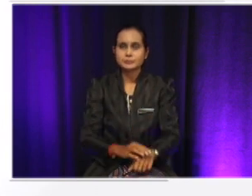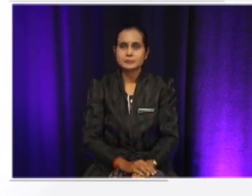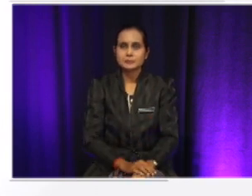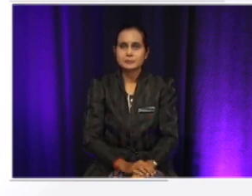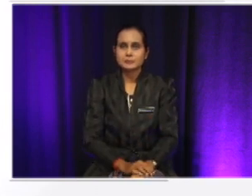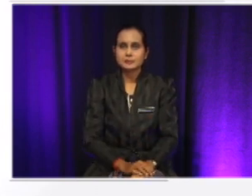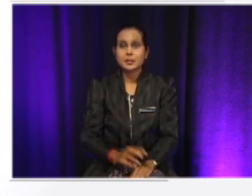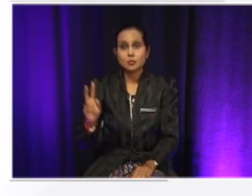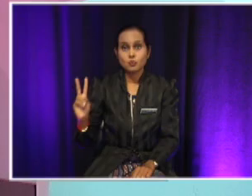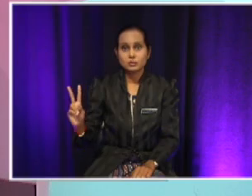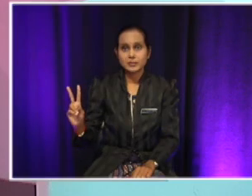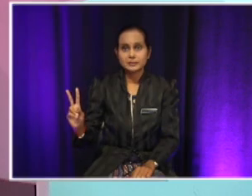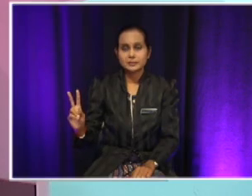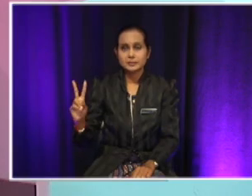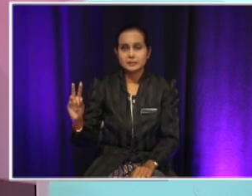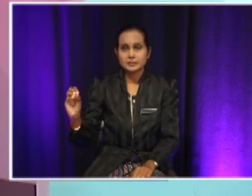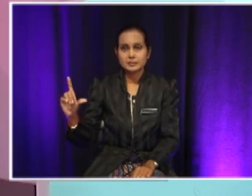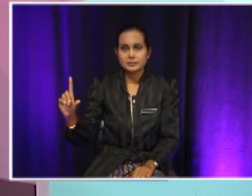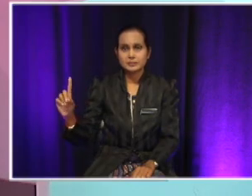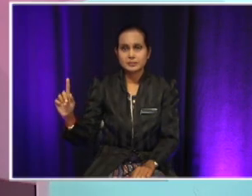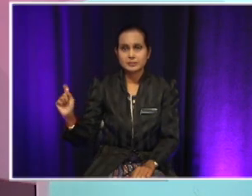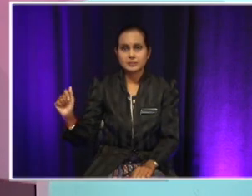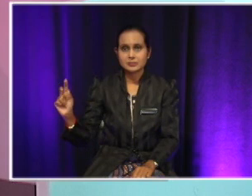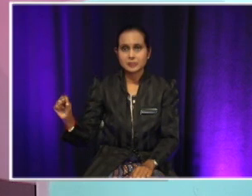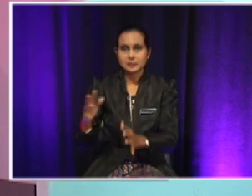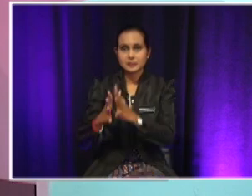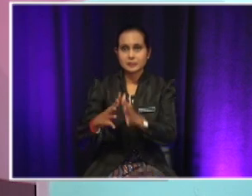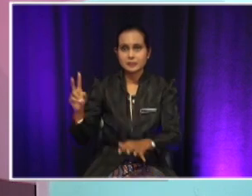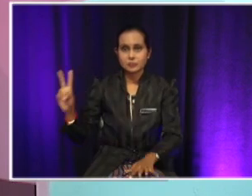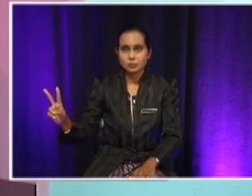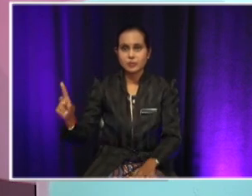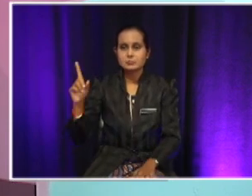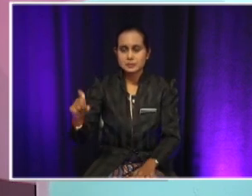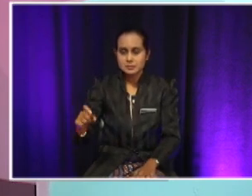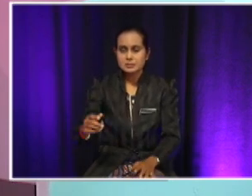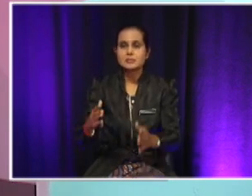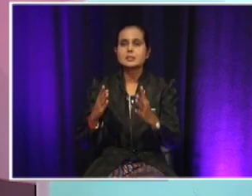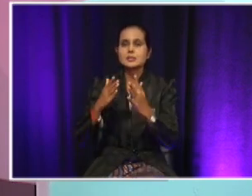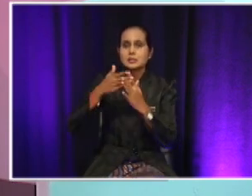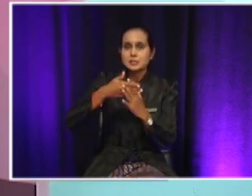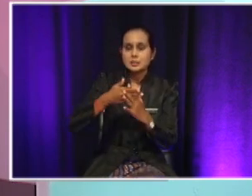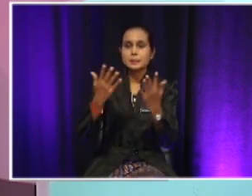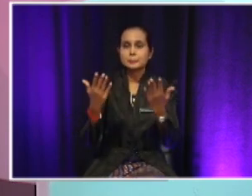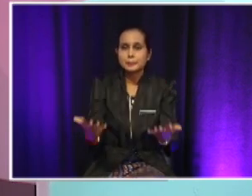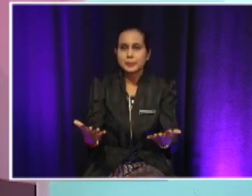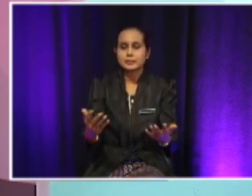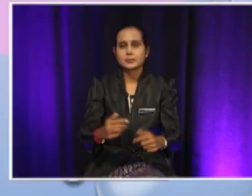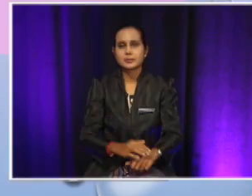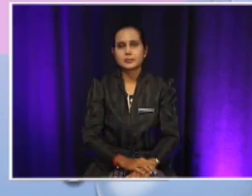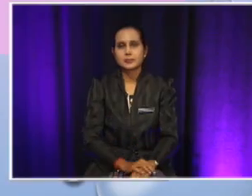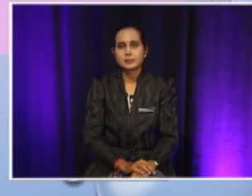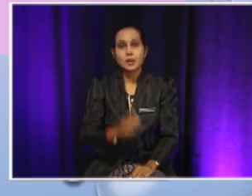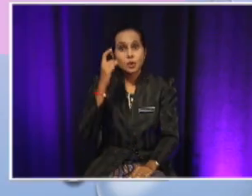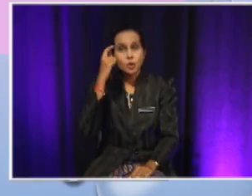ni, adalah mesti melalui beban. Mesti melalui beban. So, untuk menjawab soalan ni, logiknya